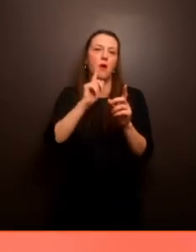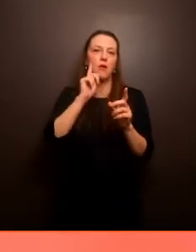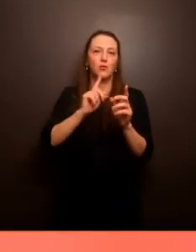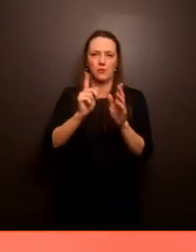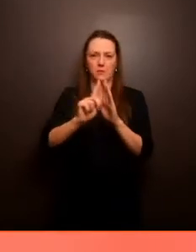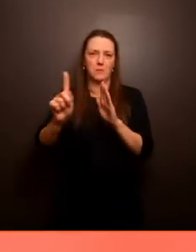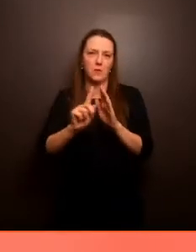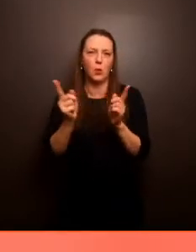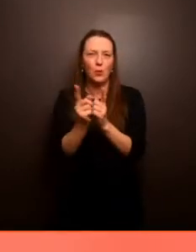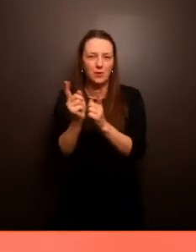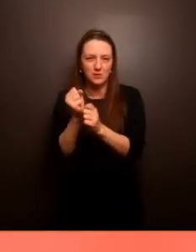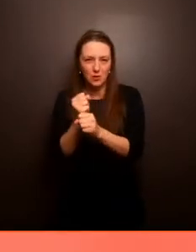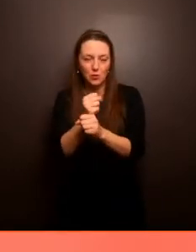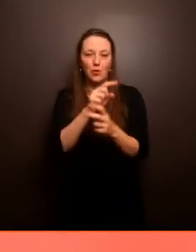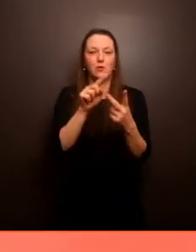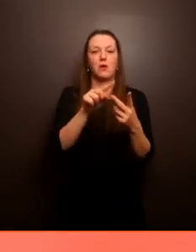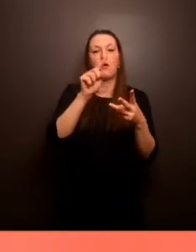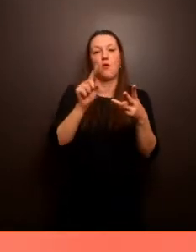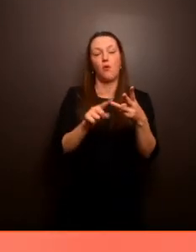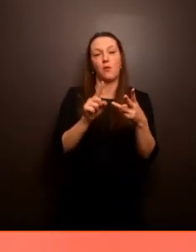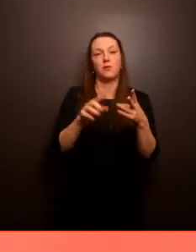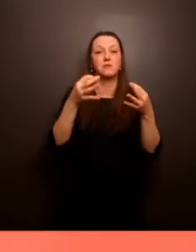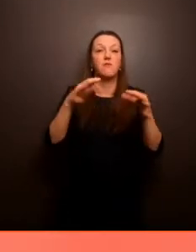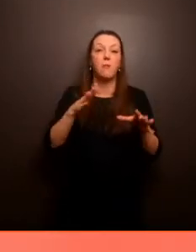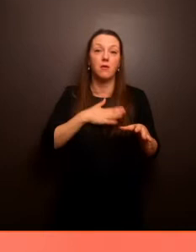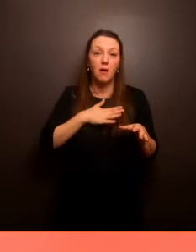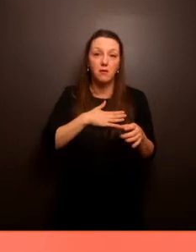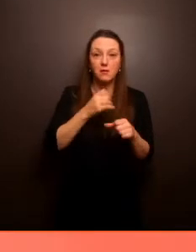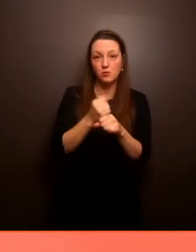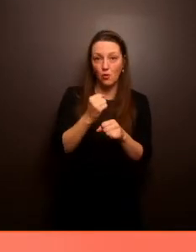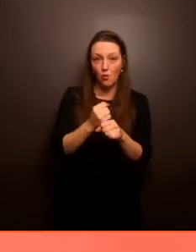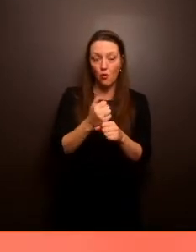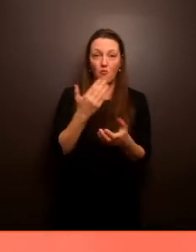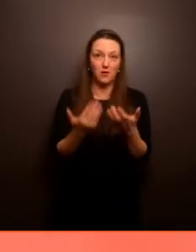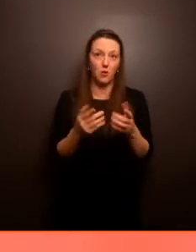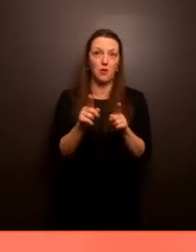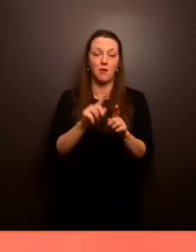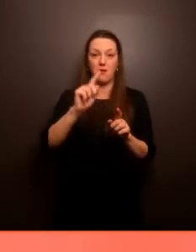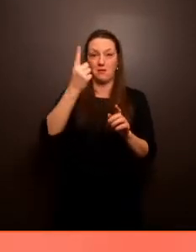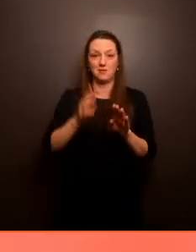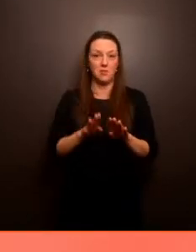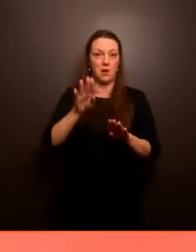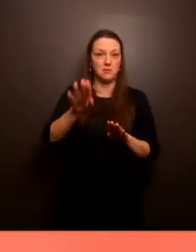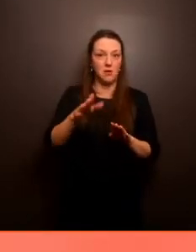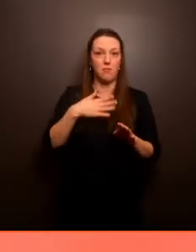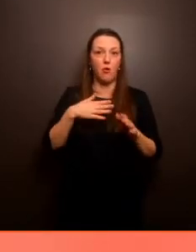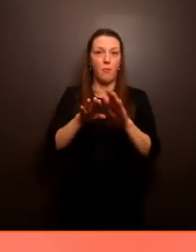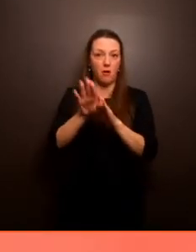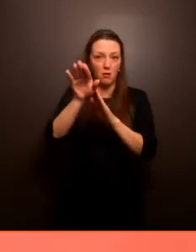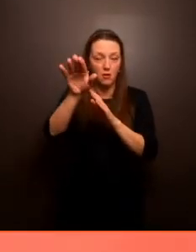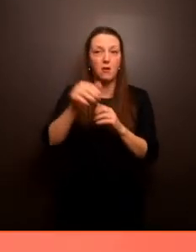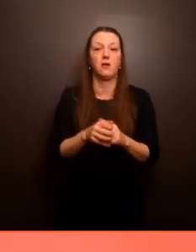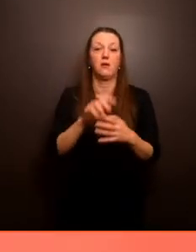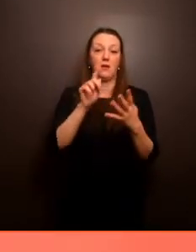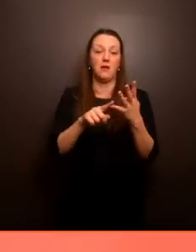töö võib olla esimene samm minu karjääris. Räägime portfoolio või sellistest ka platformipõhistest töödest